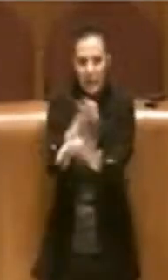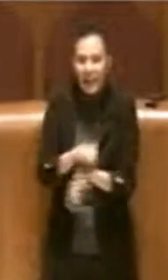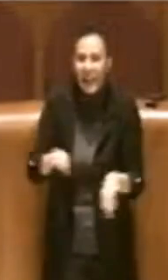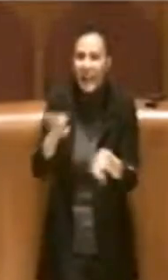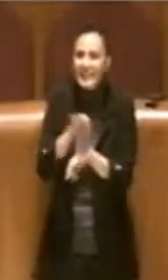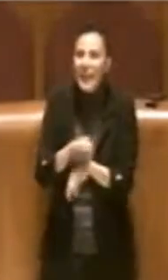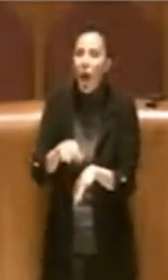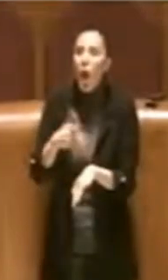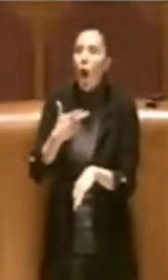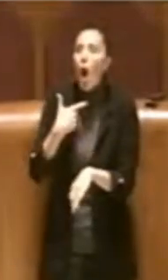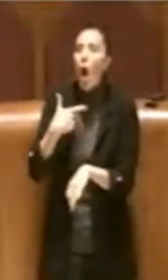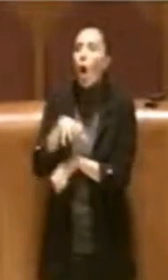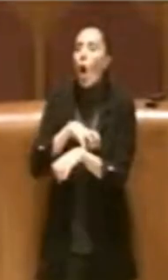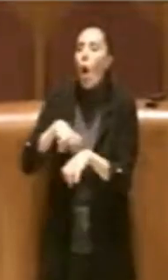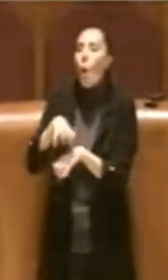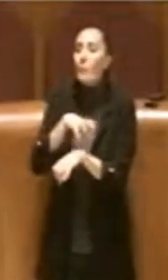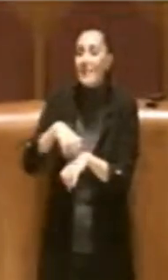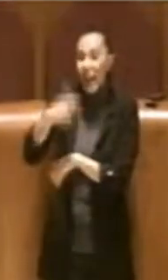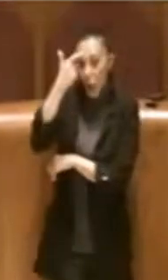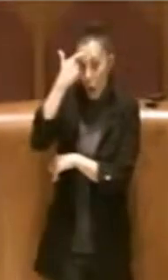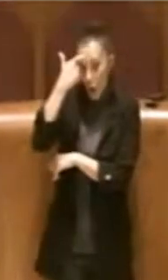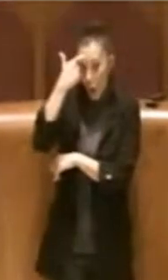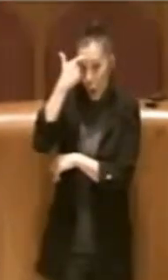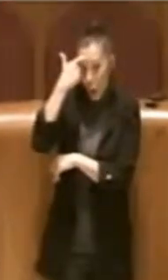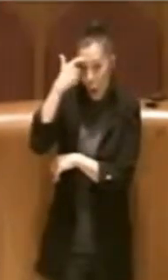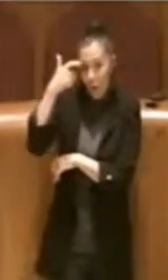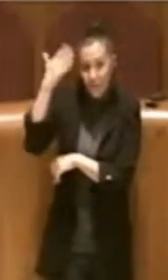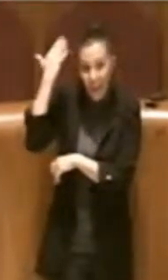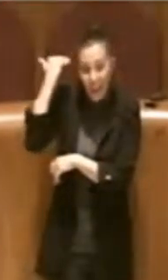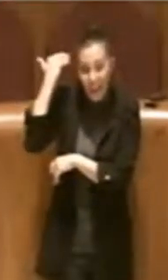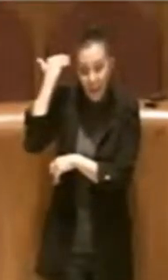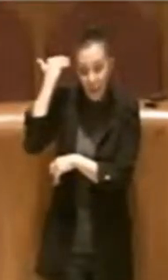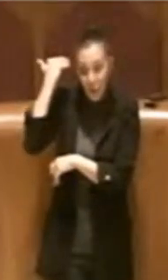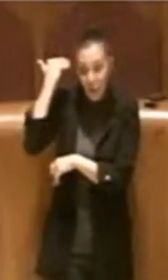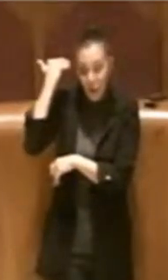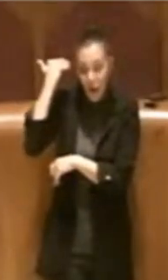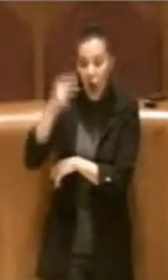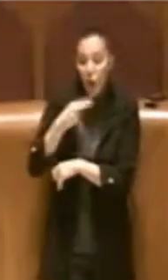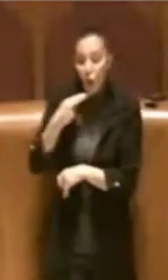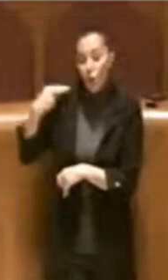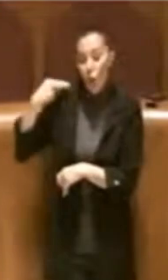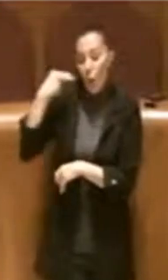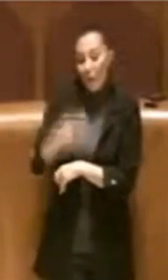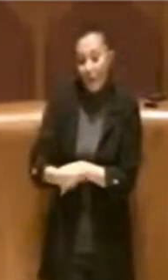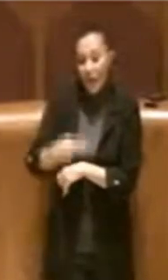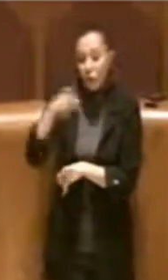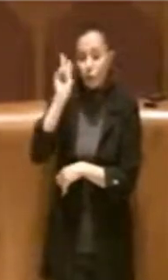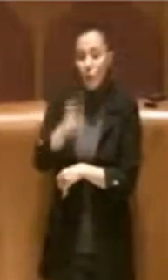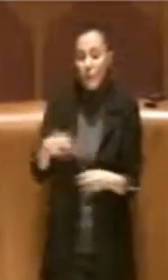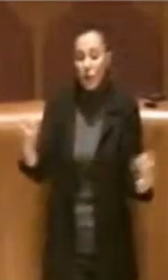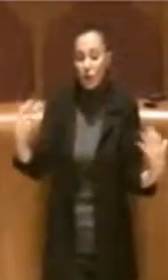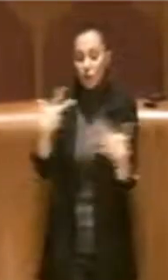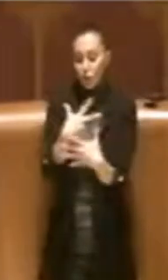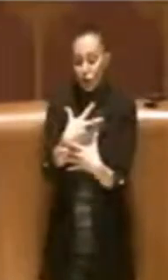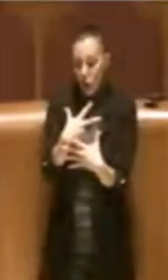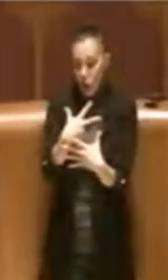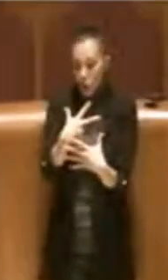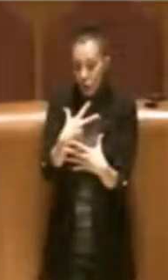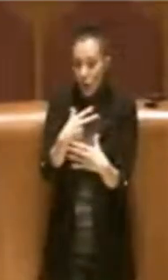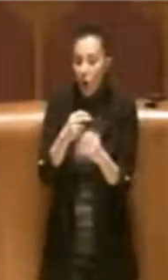il commissario del governo successivo è stato nominato nel 2018, quando